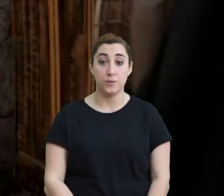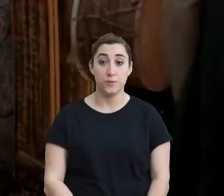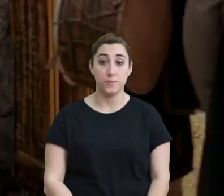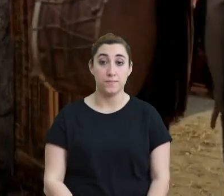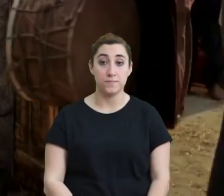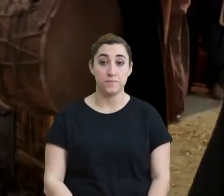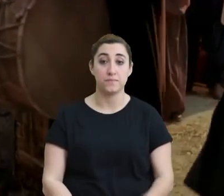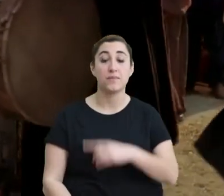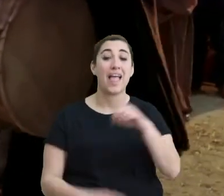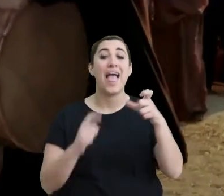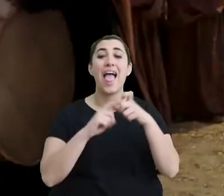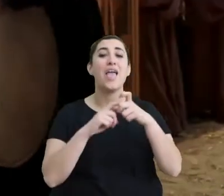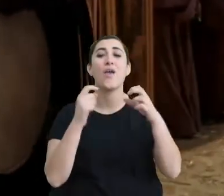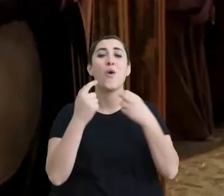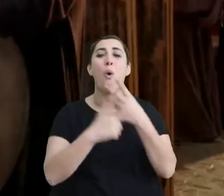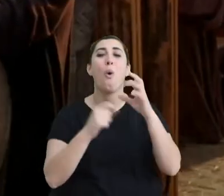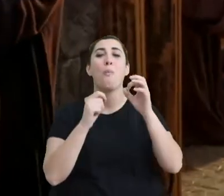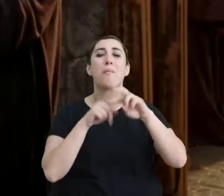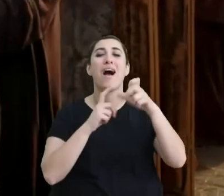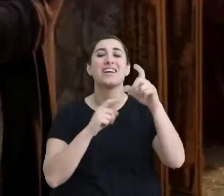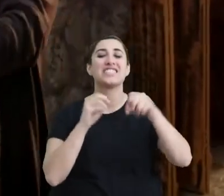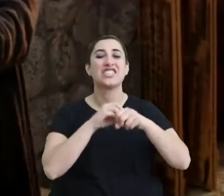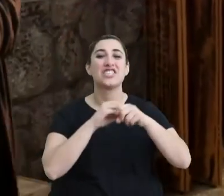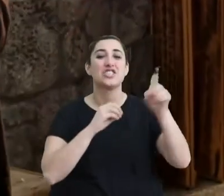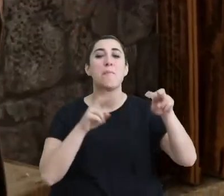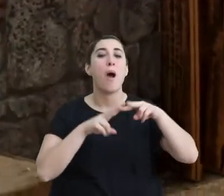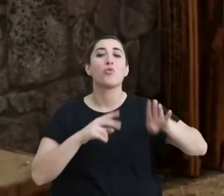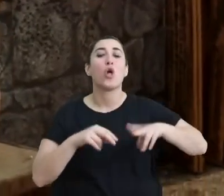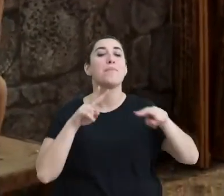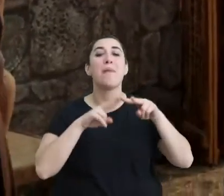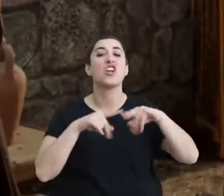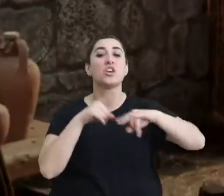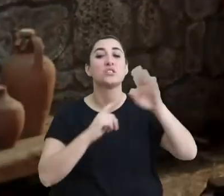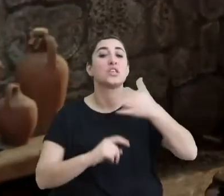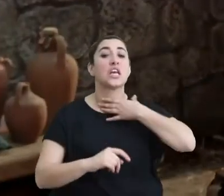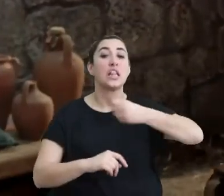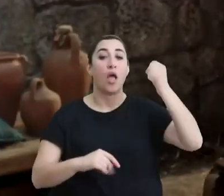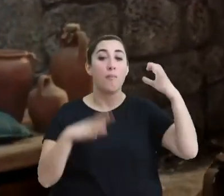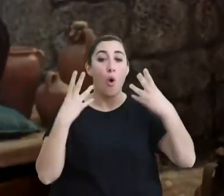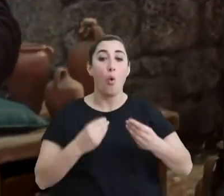İdam!